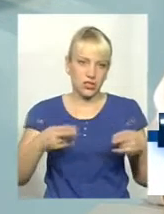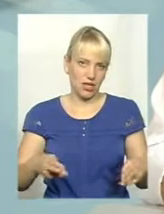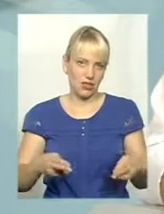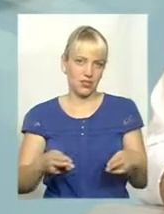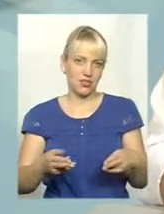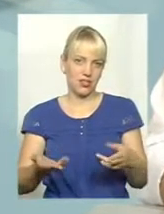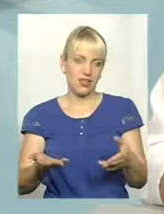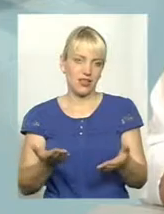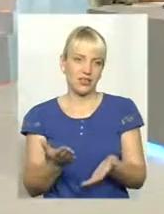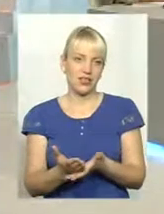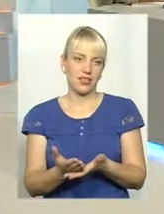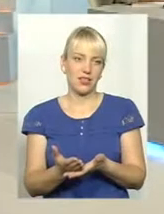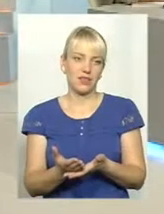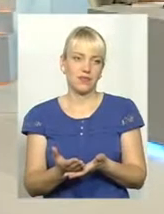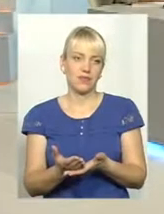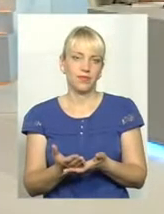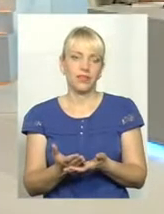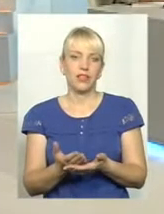той же Кам'янець і так далі.